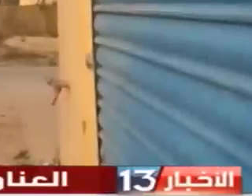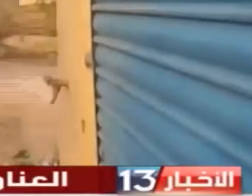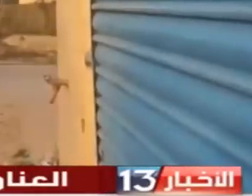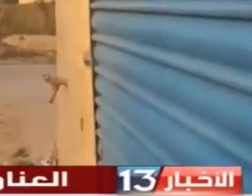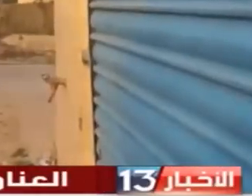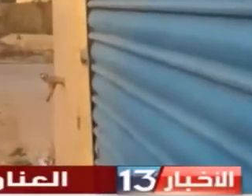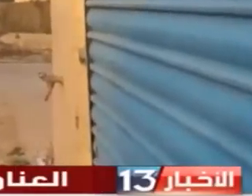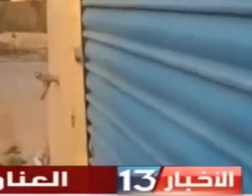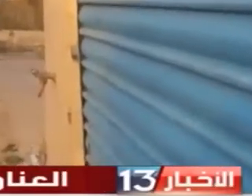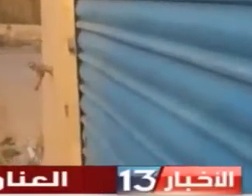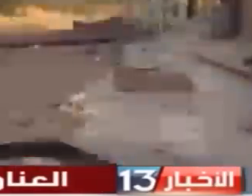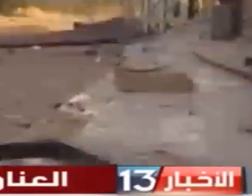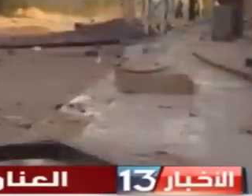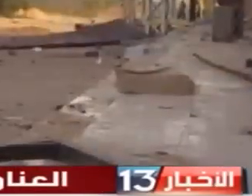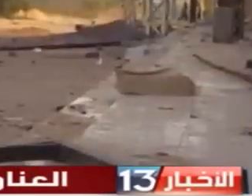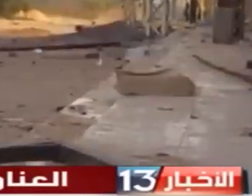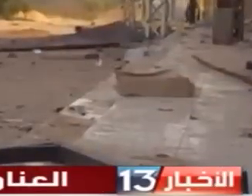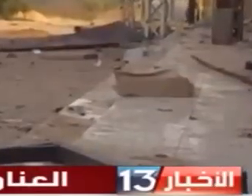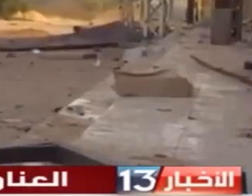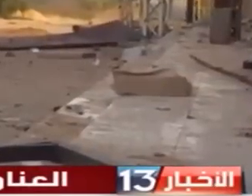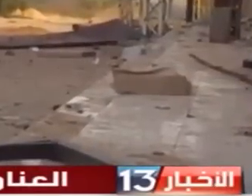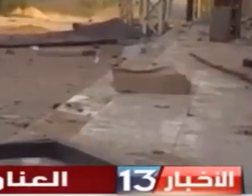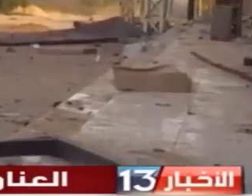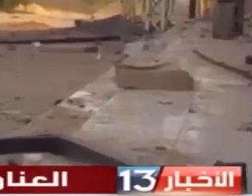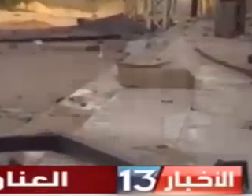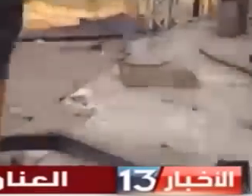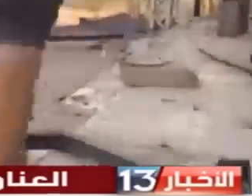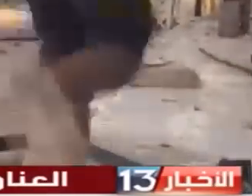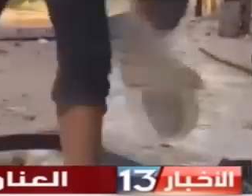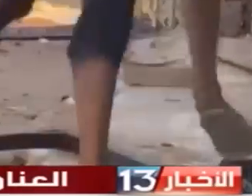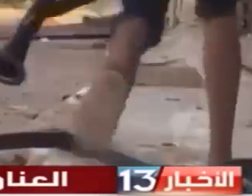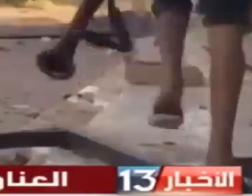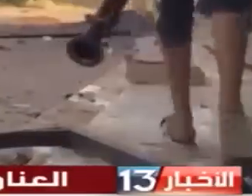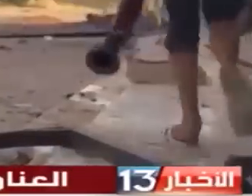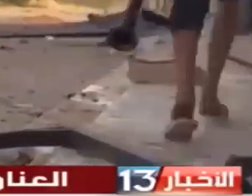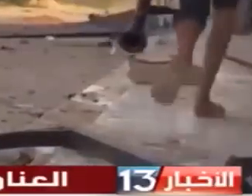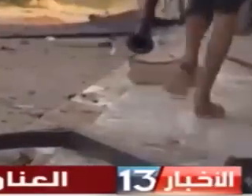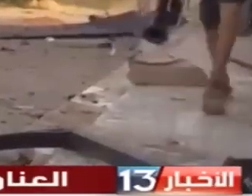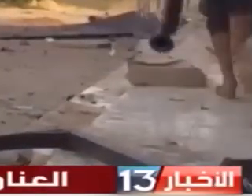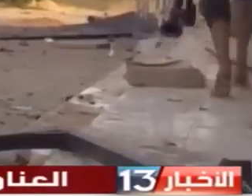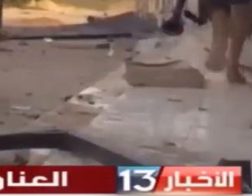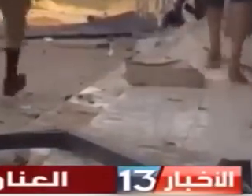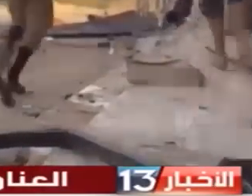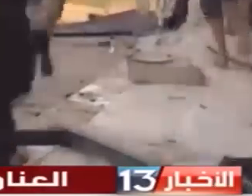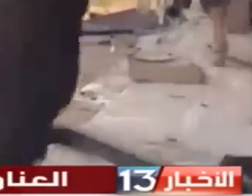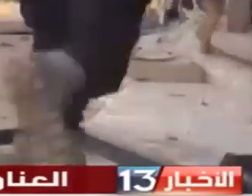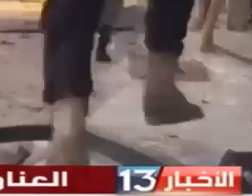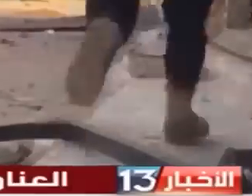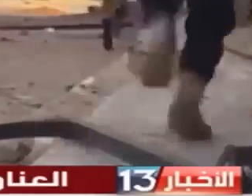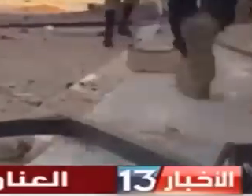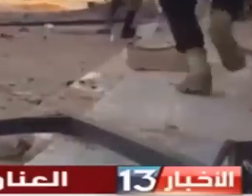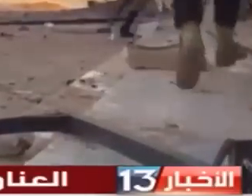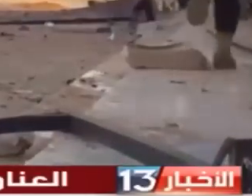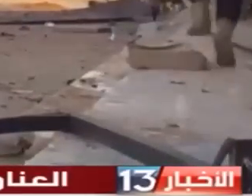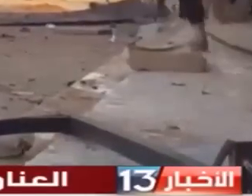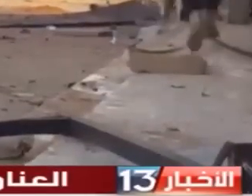مقتل ثمانيه جنود في هجوم استهدف معسكر تدريب تابع لقوه شرق ليبيا بقياده